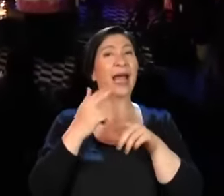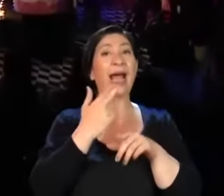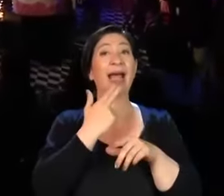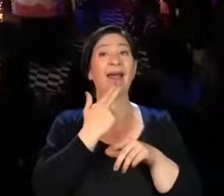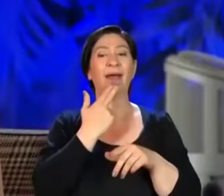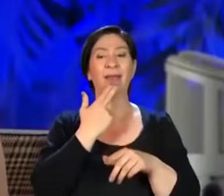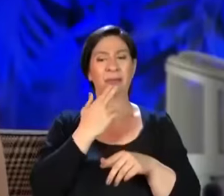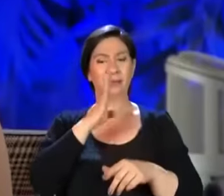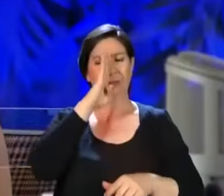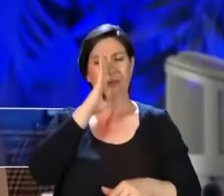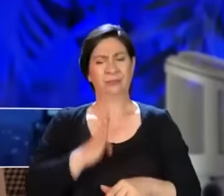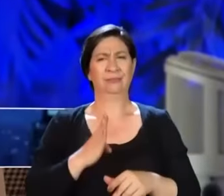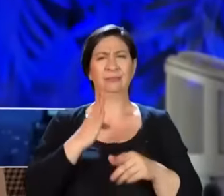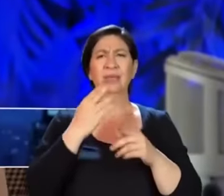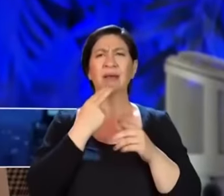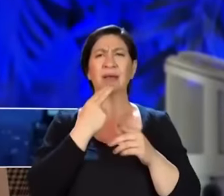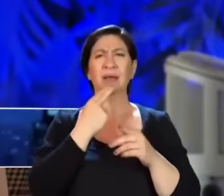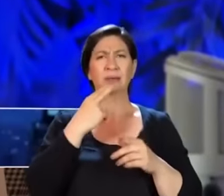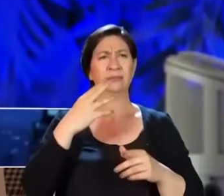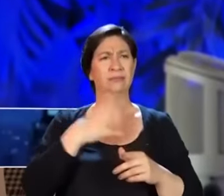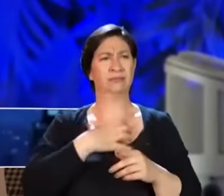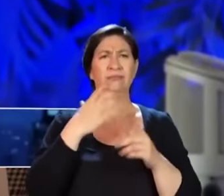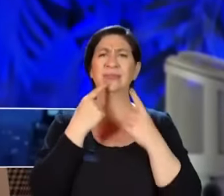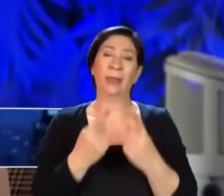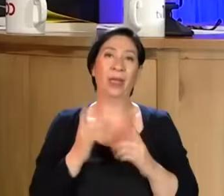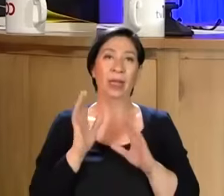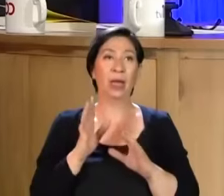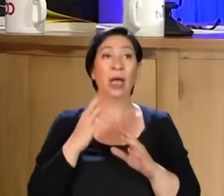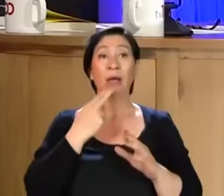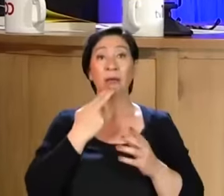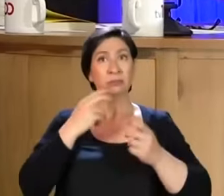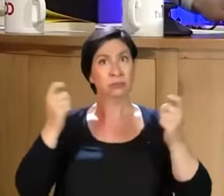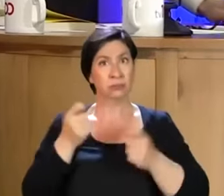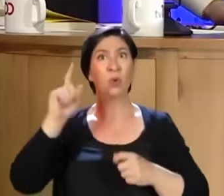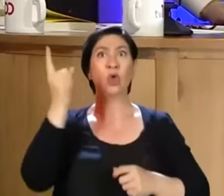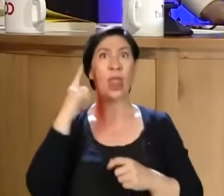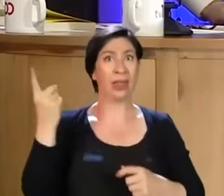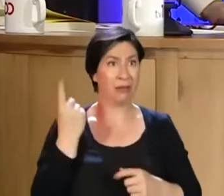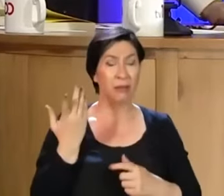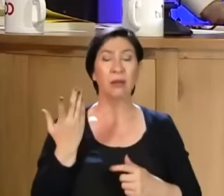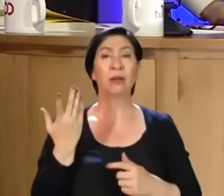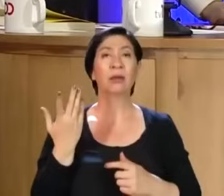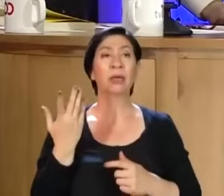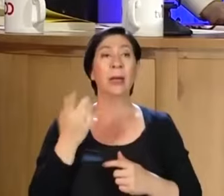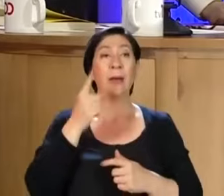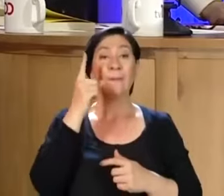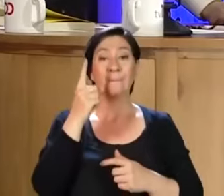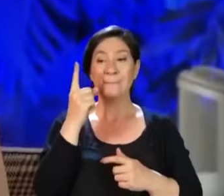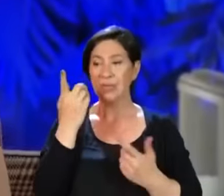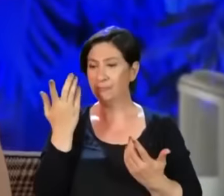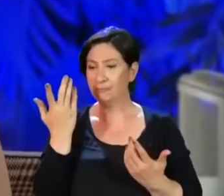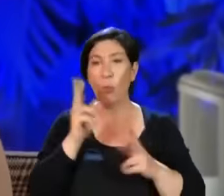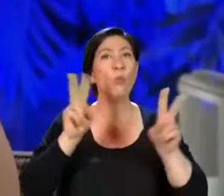kadın dominasyon yani kadın dominasyon Eee aktif olduğu yönettiği eee bir tarz mı